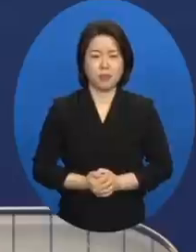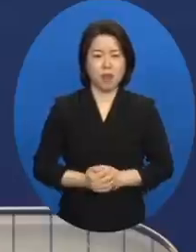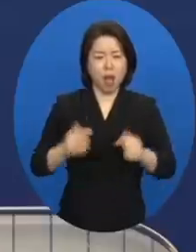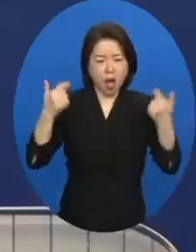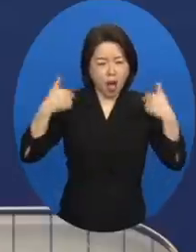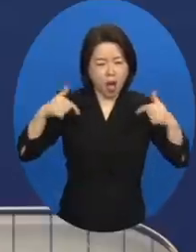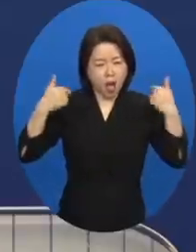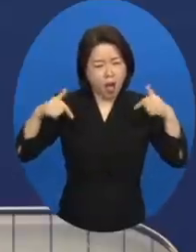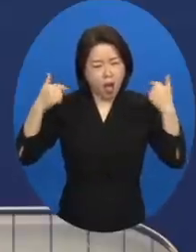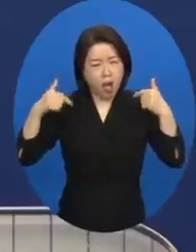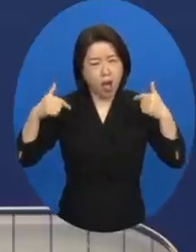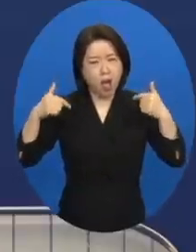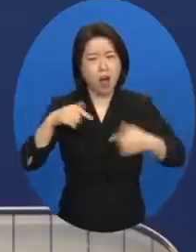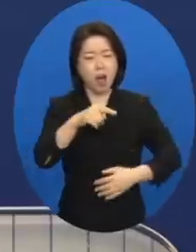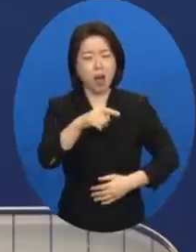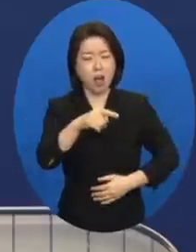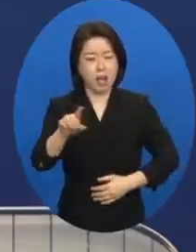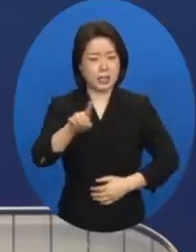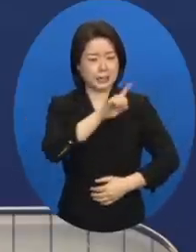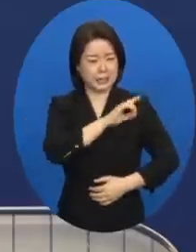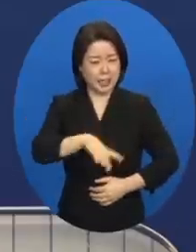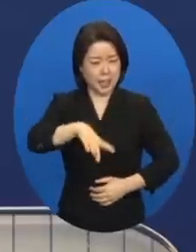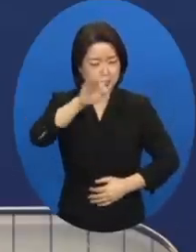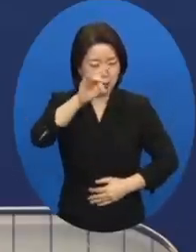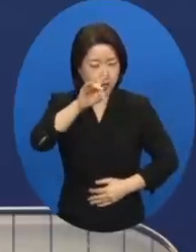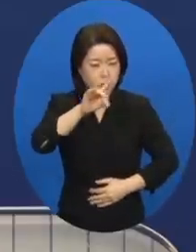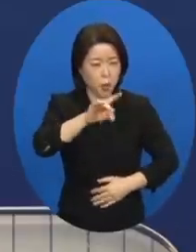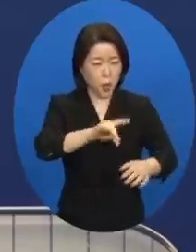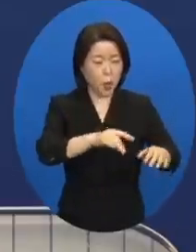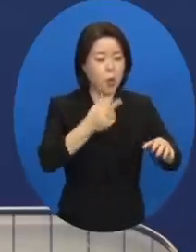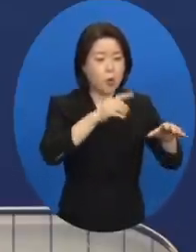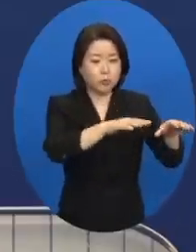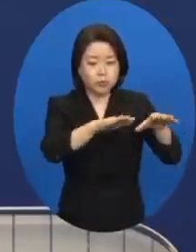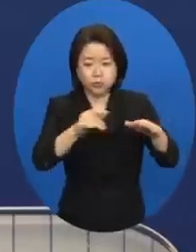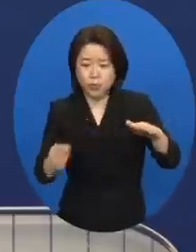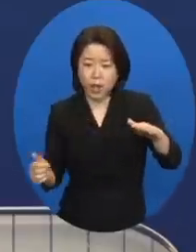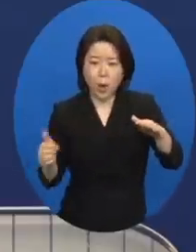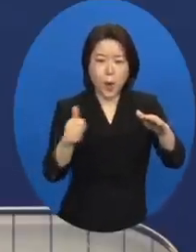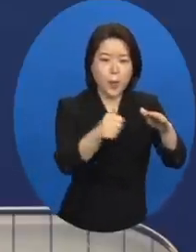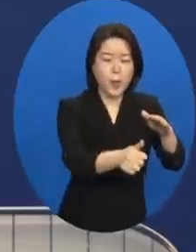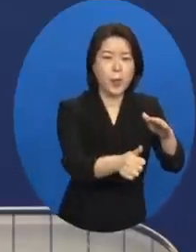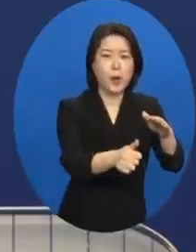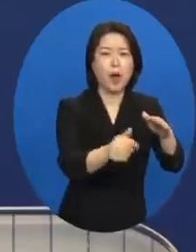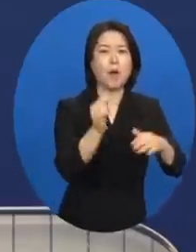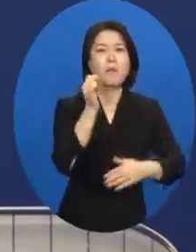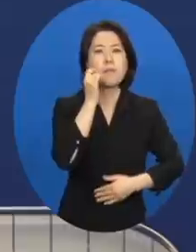번번이 먼저 들어갈 기회를 놓치고